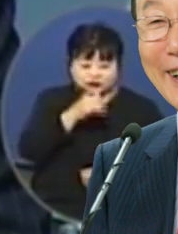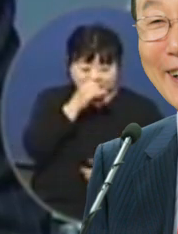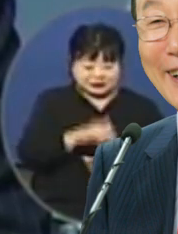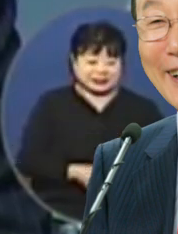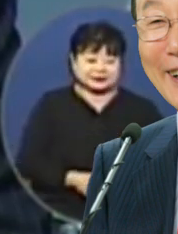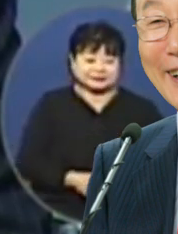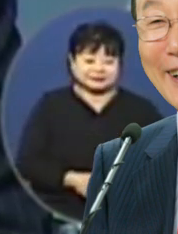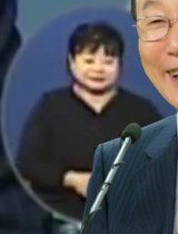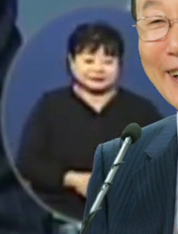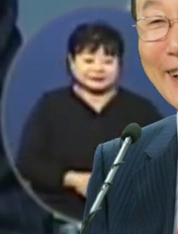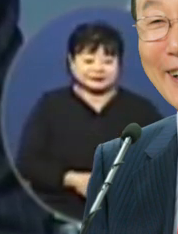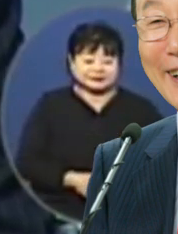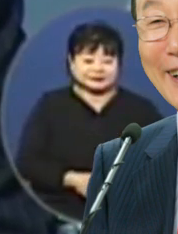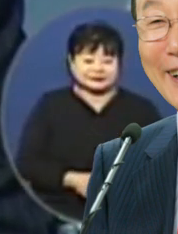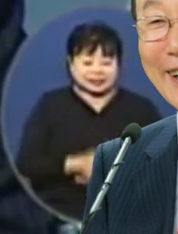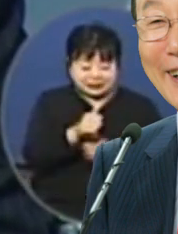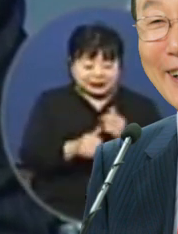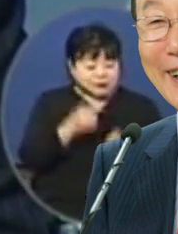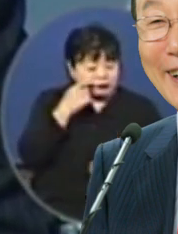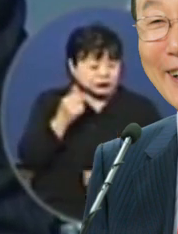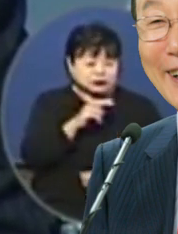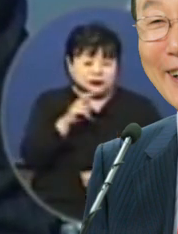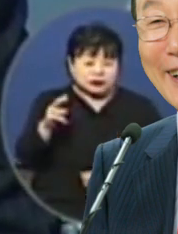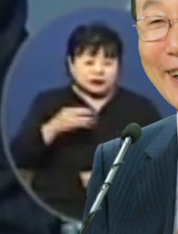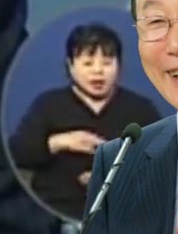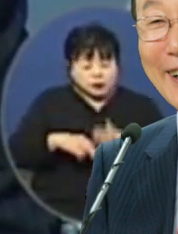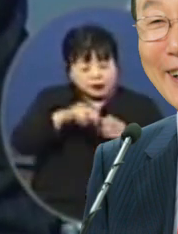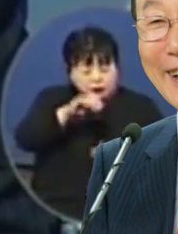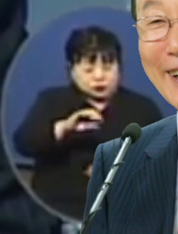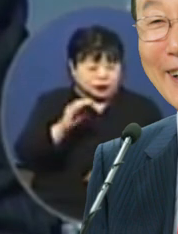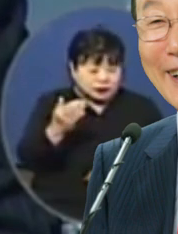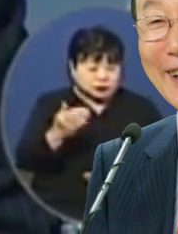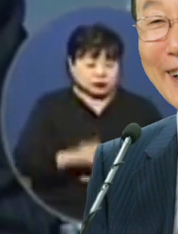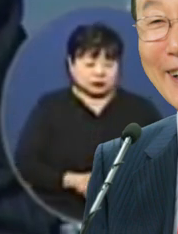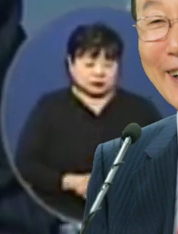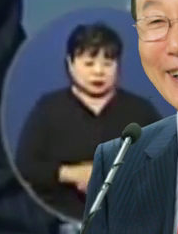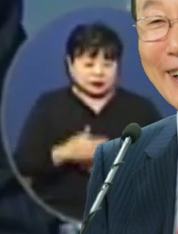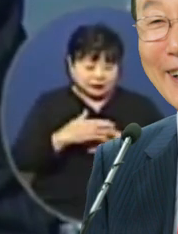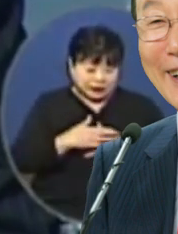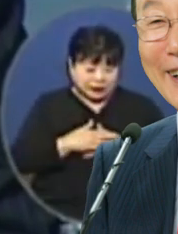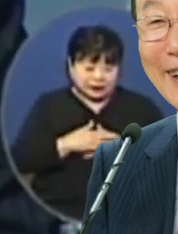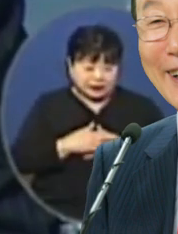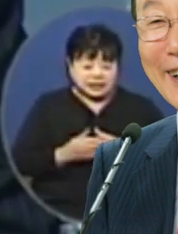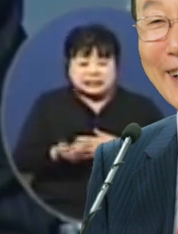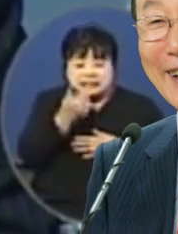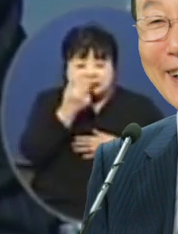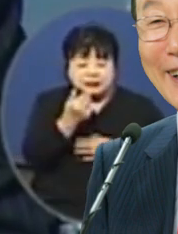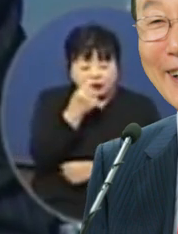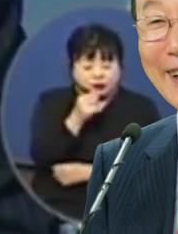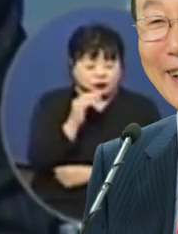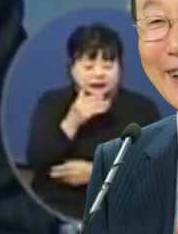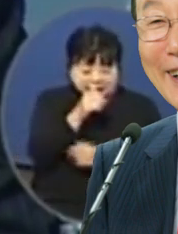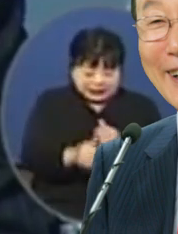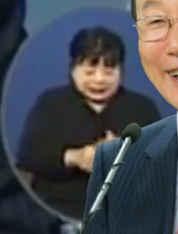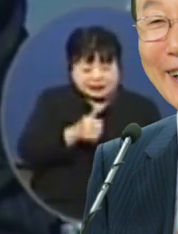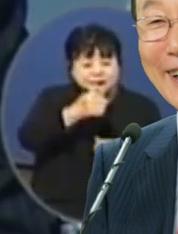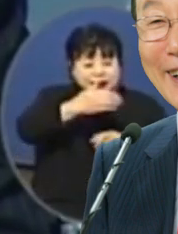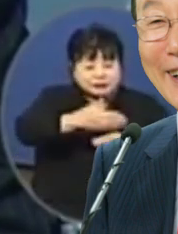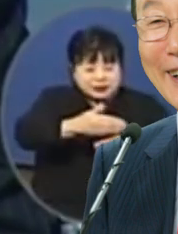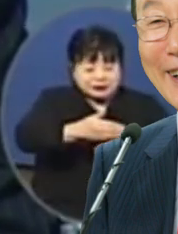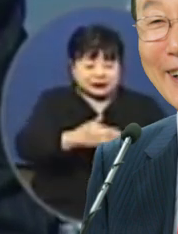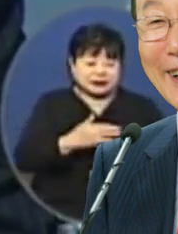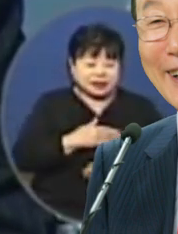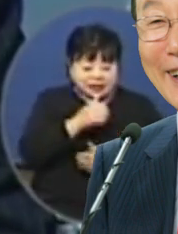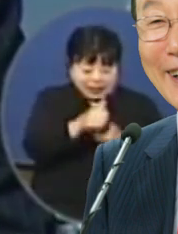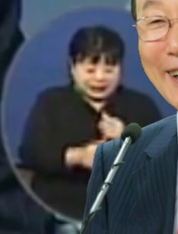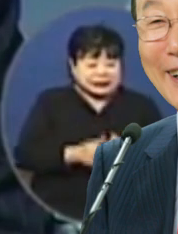되는 것입니다. 하나님 아버지시여, 나의 피란처가 되시고 나의 생명의 근원이 되신 하나님 감사합니다.